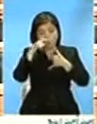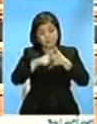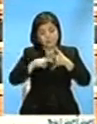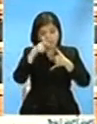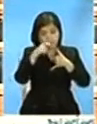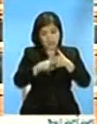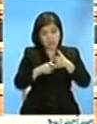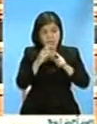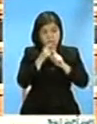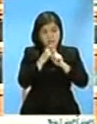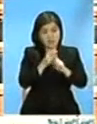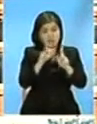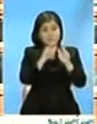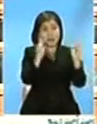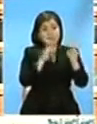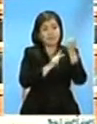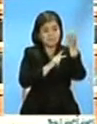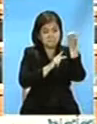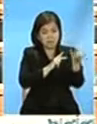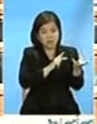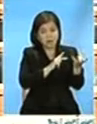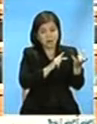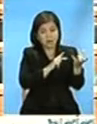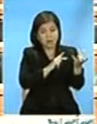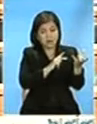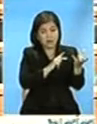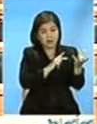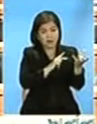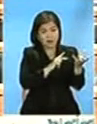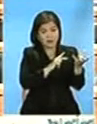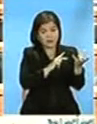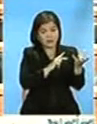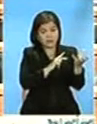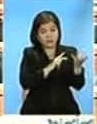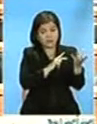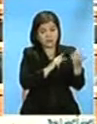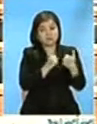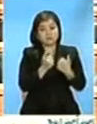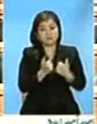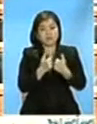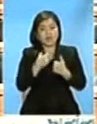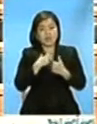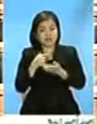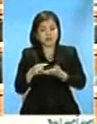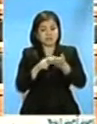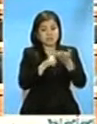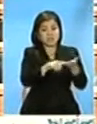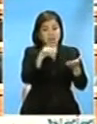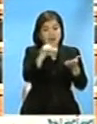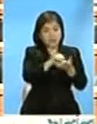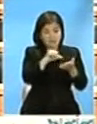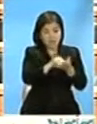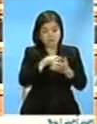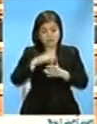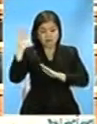ที่กรรมาธิการเสียงข้างมากเพราะชนะ สิ่งที่ผมเสนอให้เขาแก้เขาไม่เห็นด้วยกับการแก้ผมก็เป็